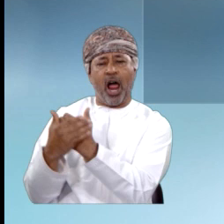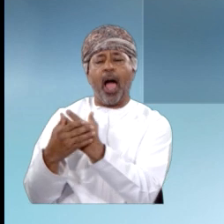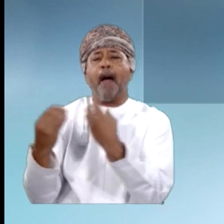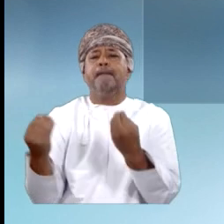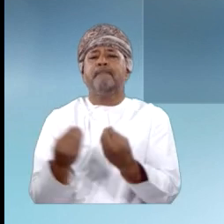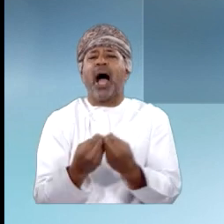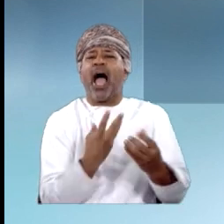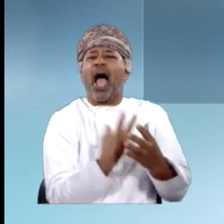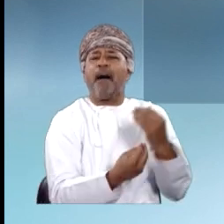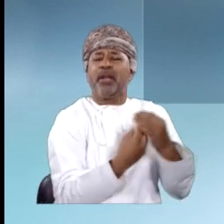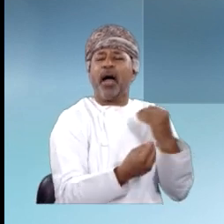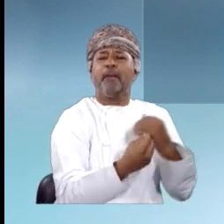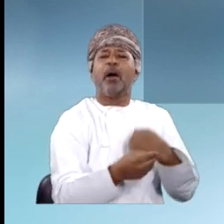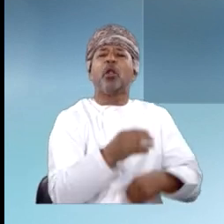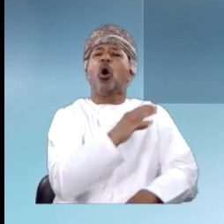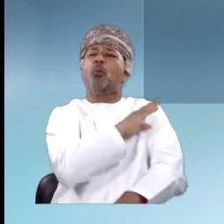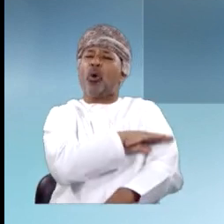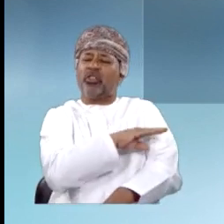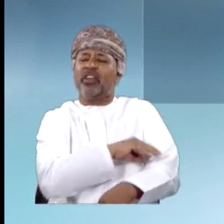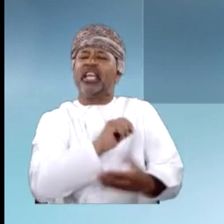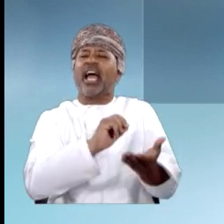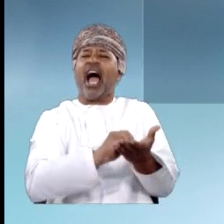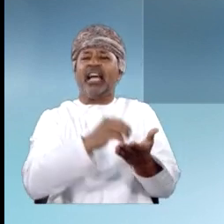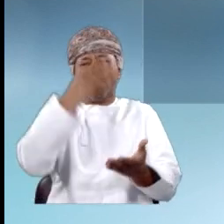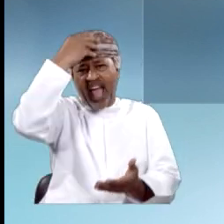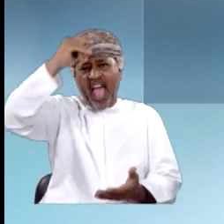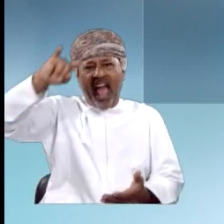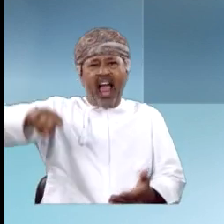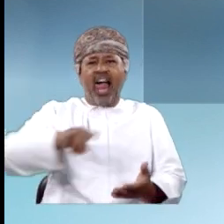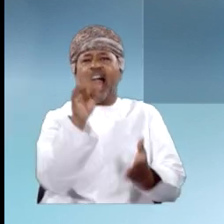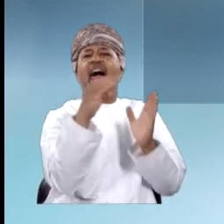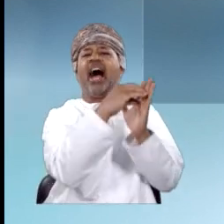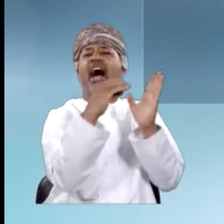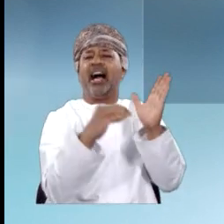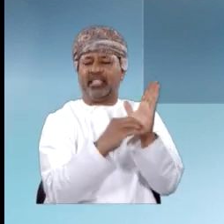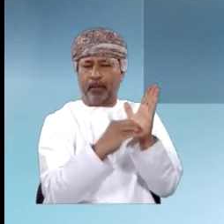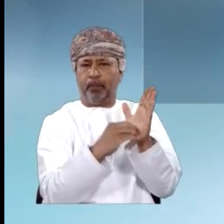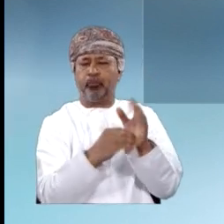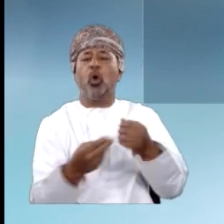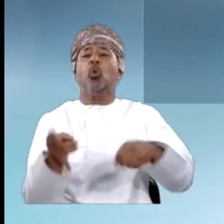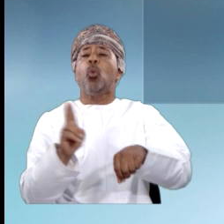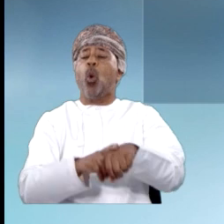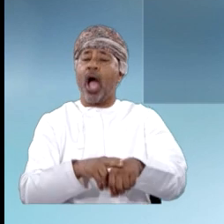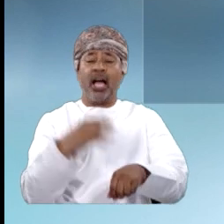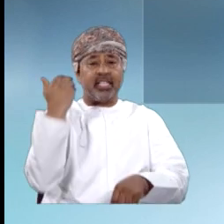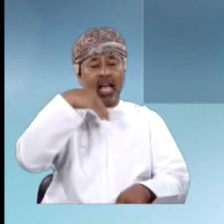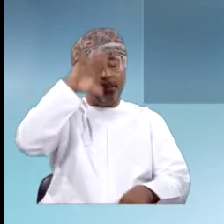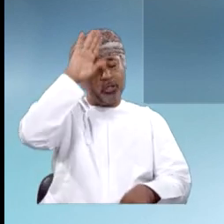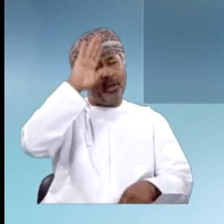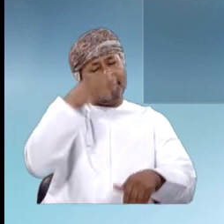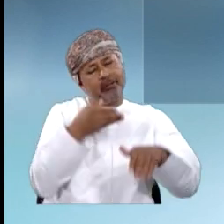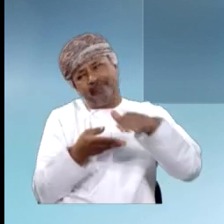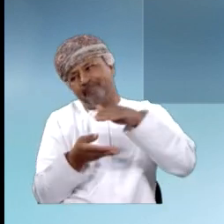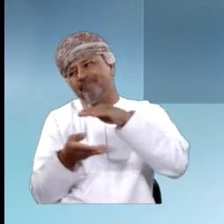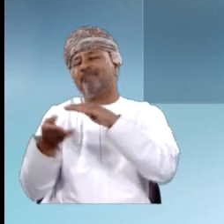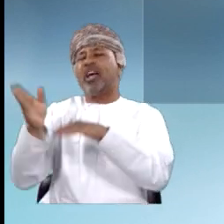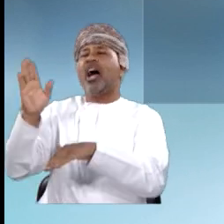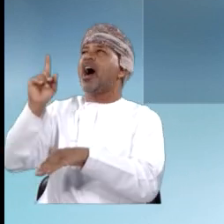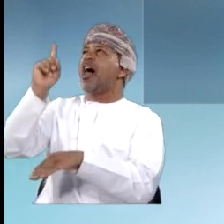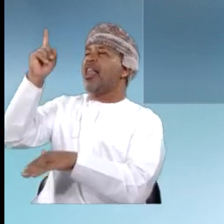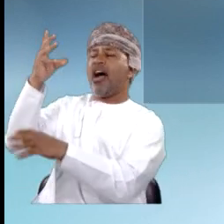ابنائه من منتسبي قاعده ادم الجويه وقد غادر بعدها جلالته قاعده ادم الجويه